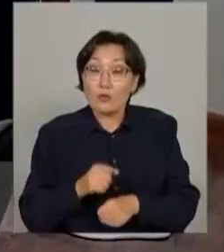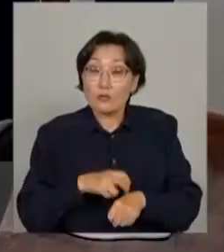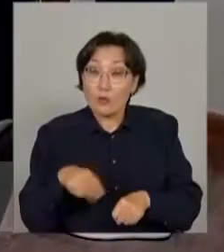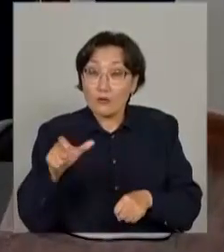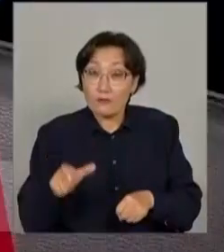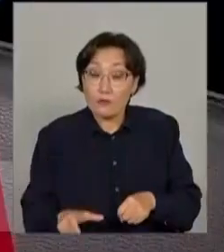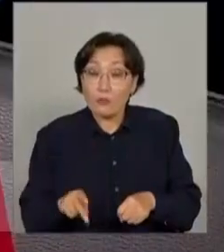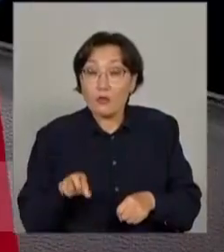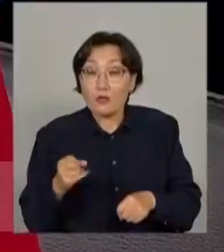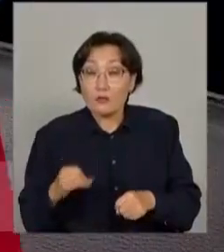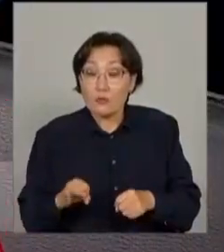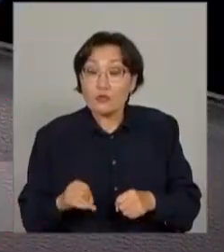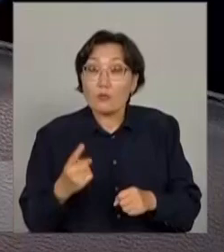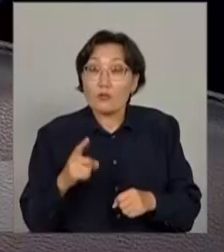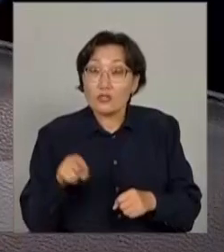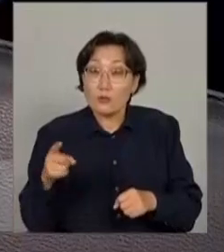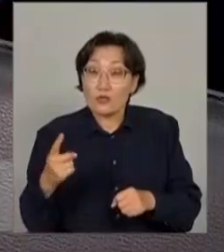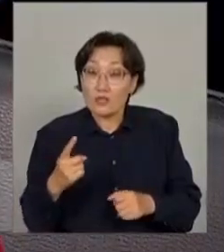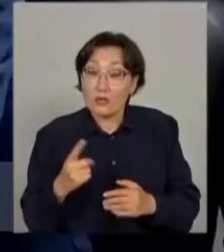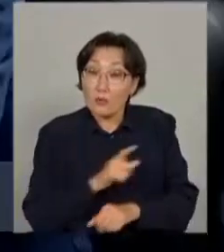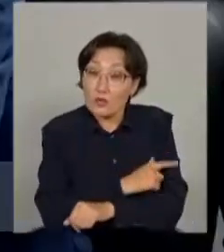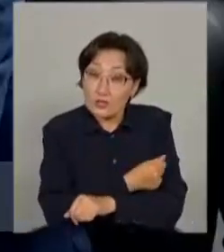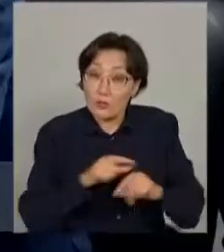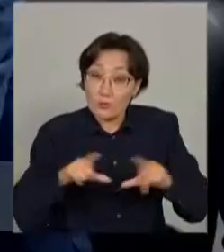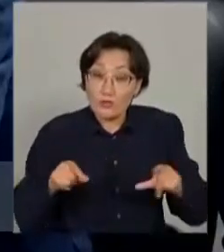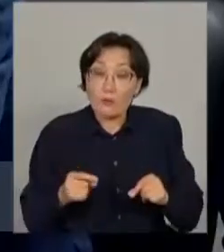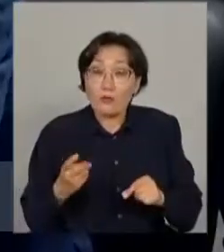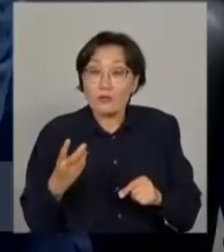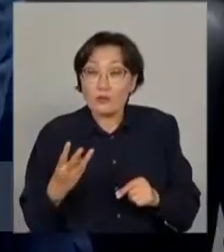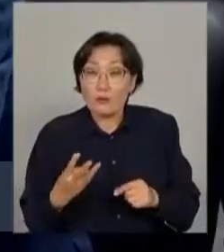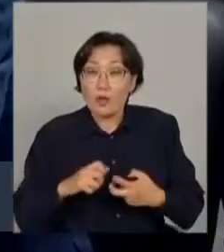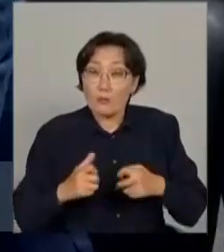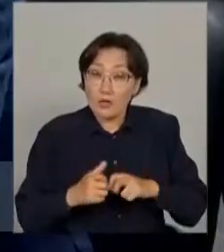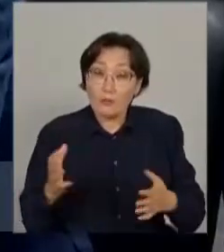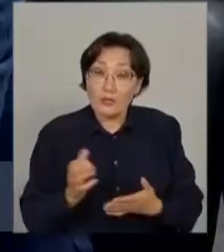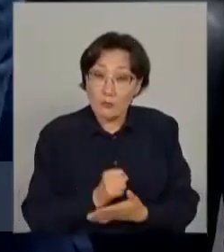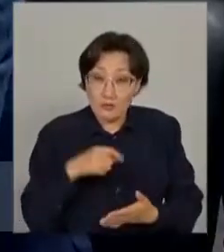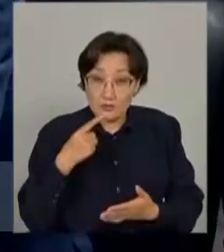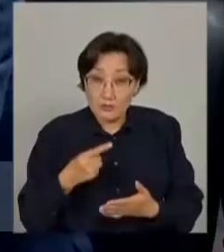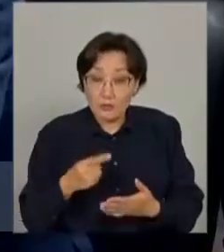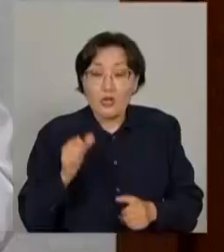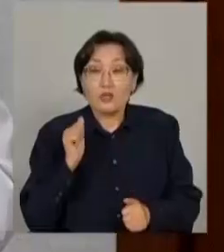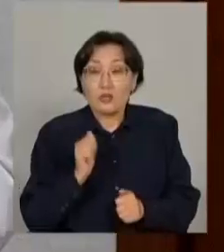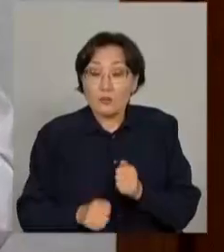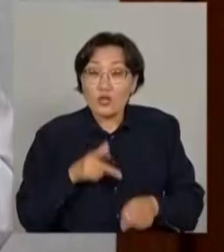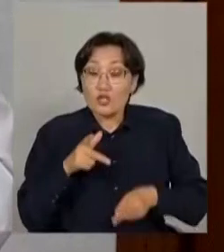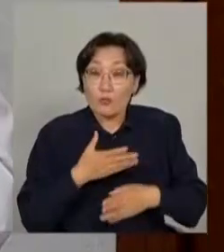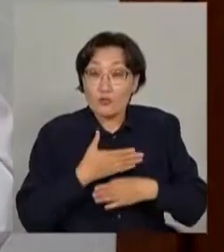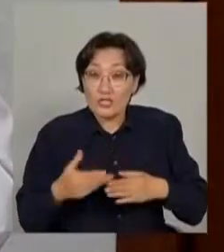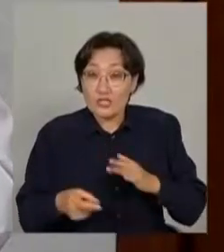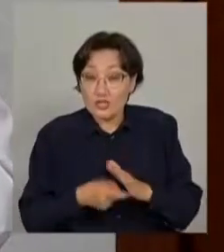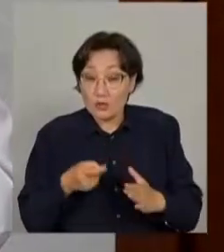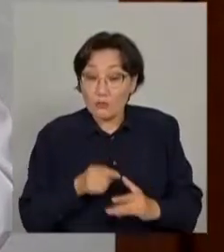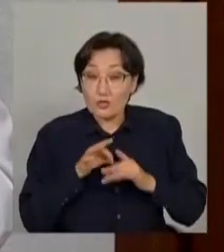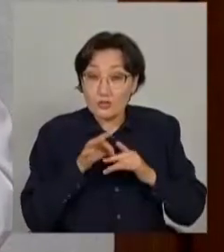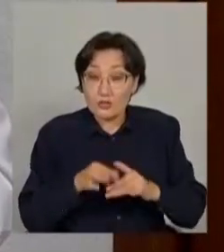Абылай Домбай басқаратын нөмірі бірінші қалалық ауруханадан бір шама былық анықталғанын айтады. Жиі түскен шағымнан кейін тексеру